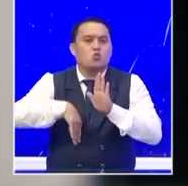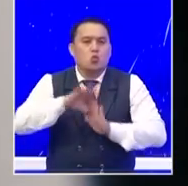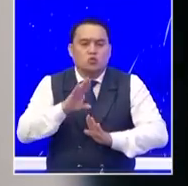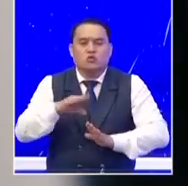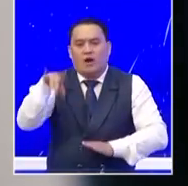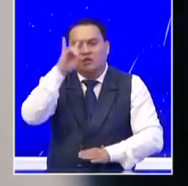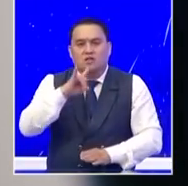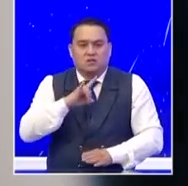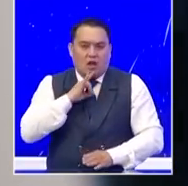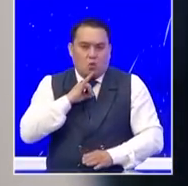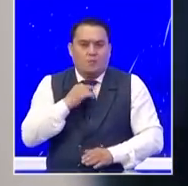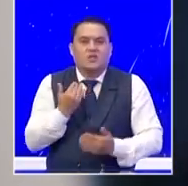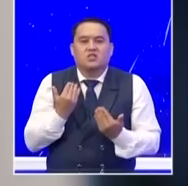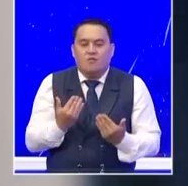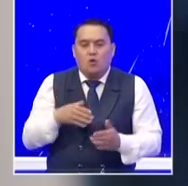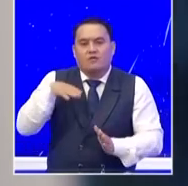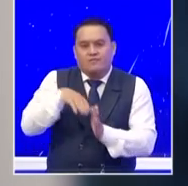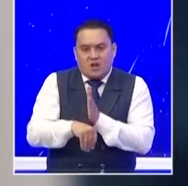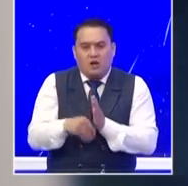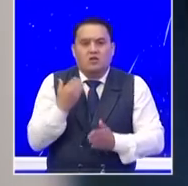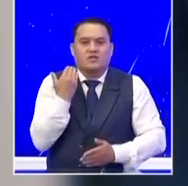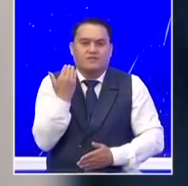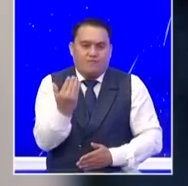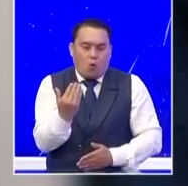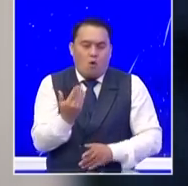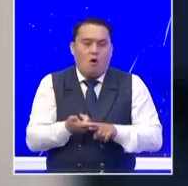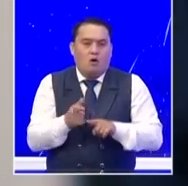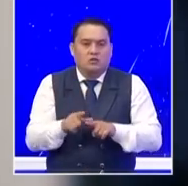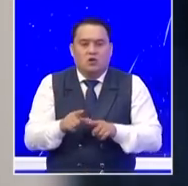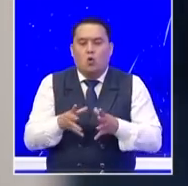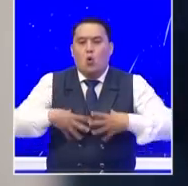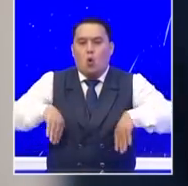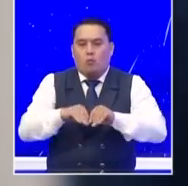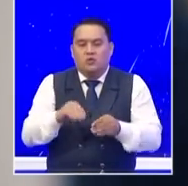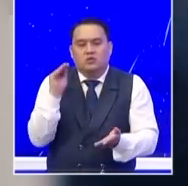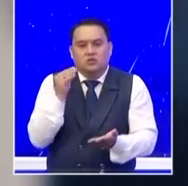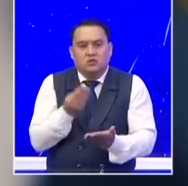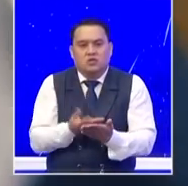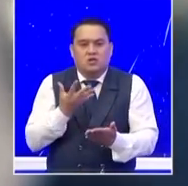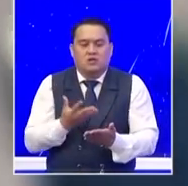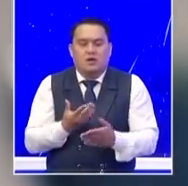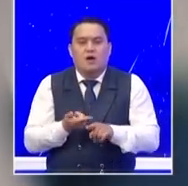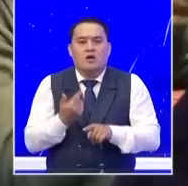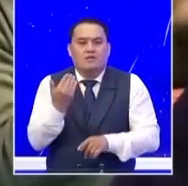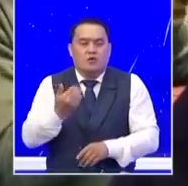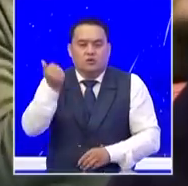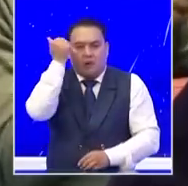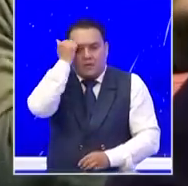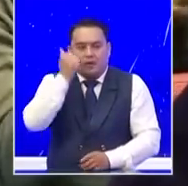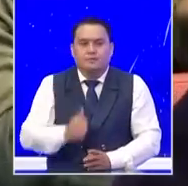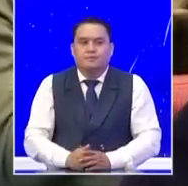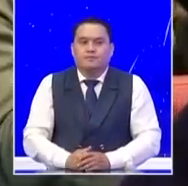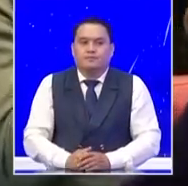телеканалом по всему Казахстану. И вклад Бисена Куранбека в это общее дело неоценим, вспоминают его коллеги по